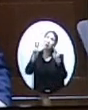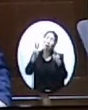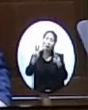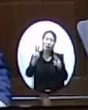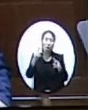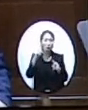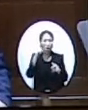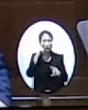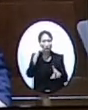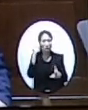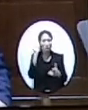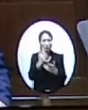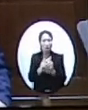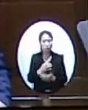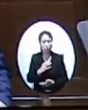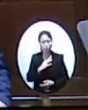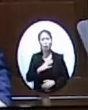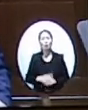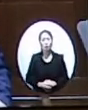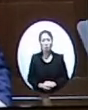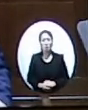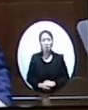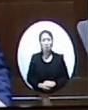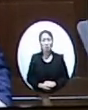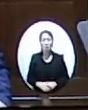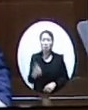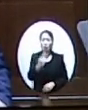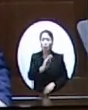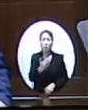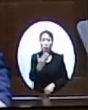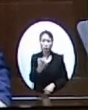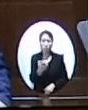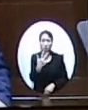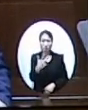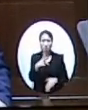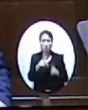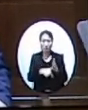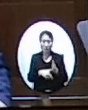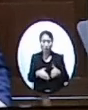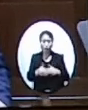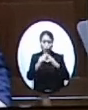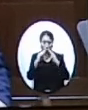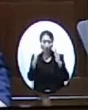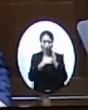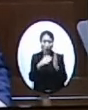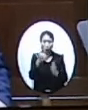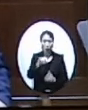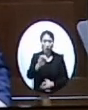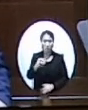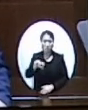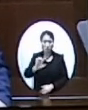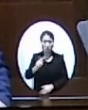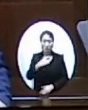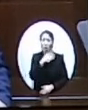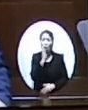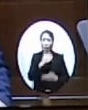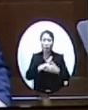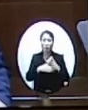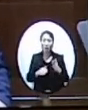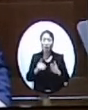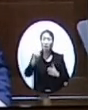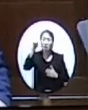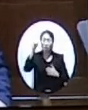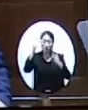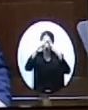놀라지 않을 수 없었습니다. 1997년 준공된 월전 경로당은 천장